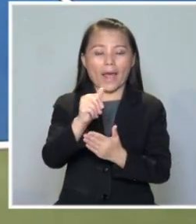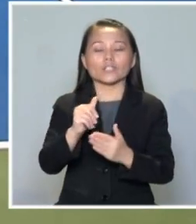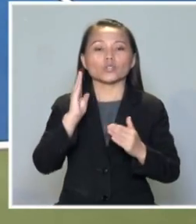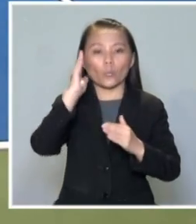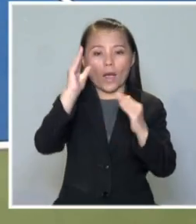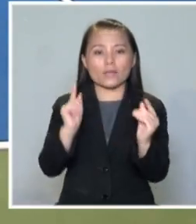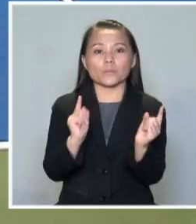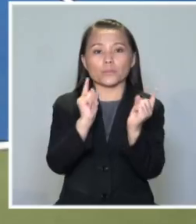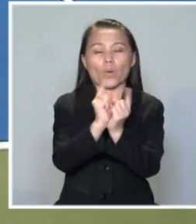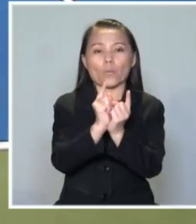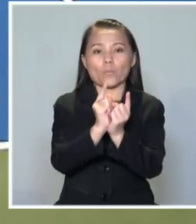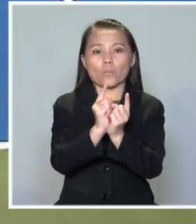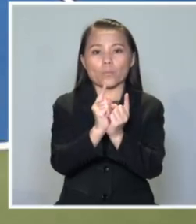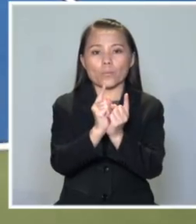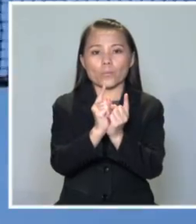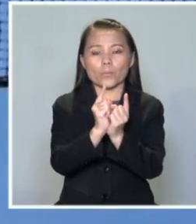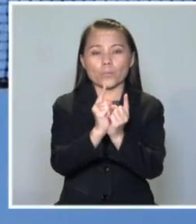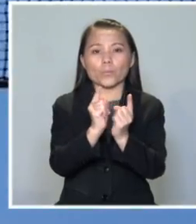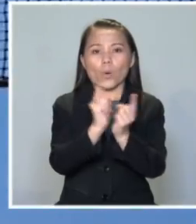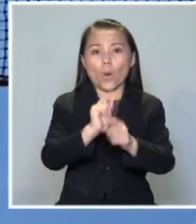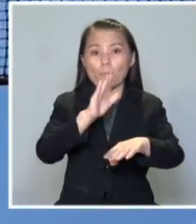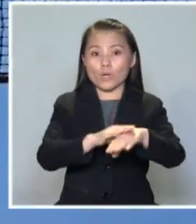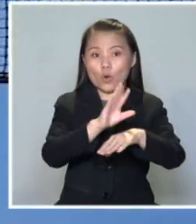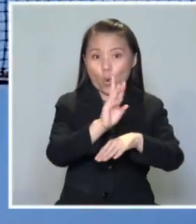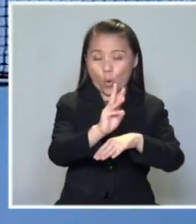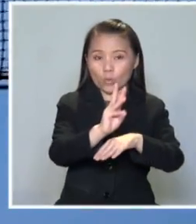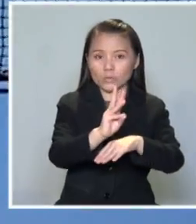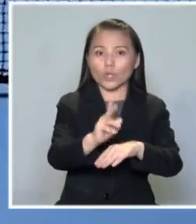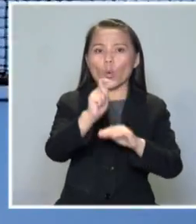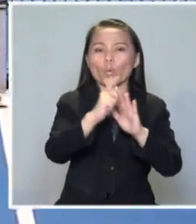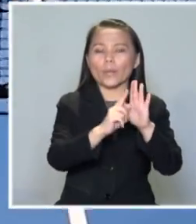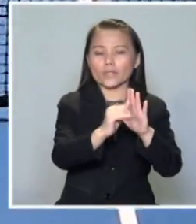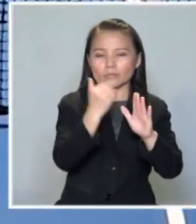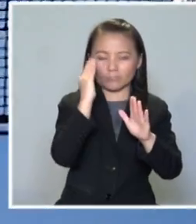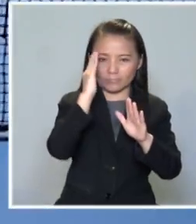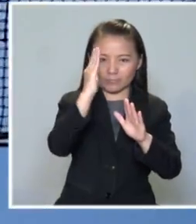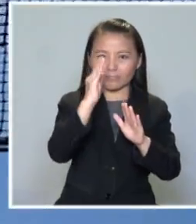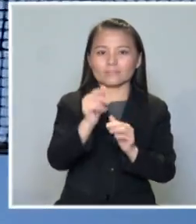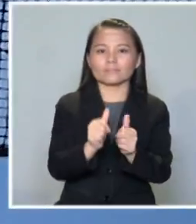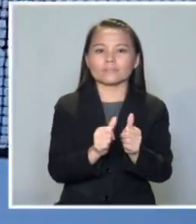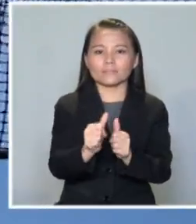ไปเจอกับซันจาเฟซิเยฟมือวางอันดับ6จากอุซเบกิสถานต่อไปครับ